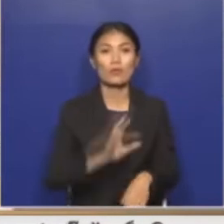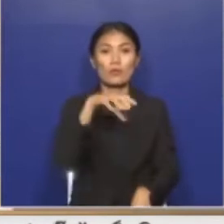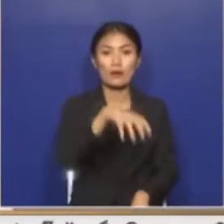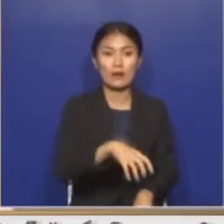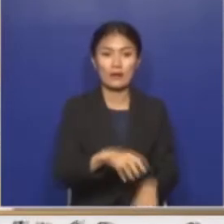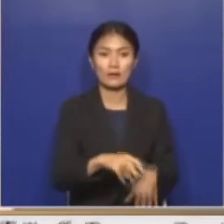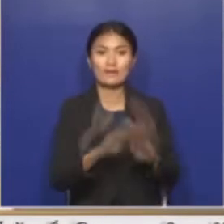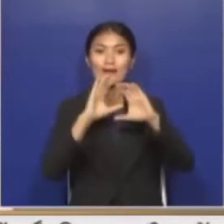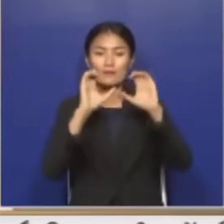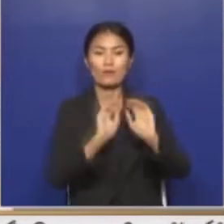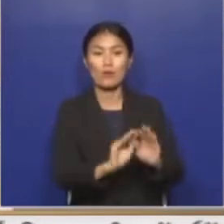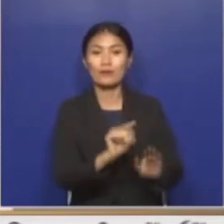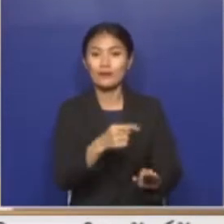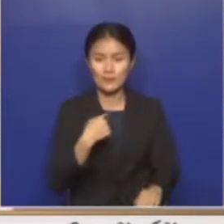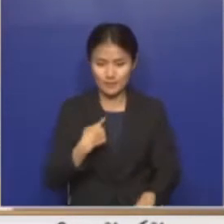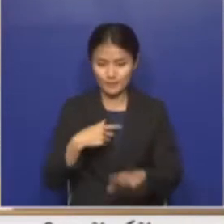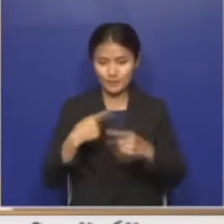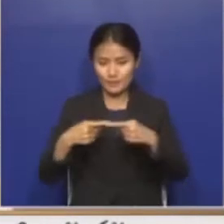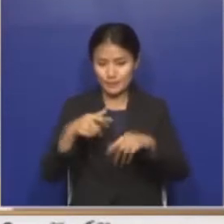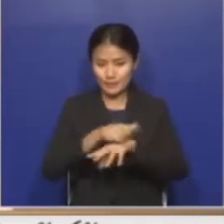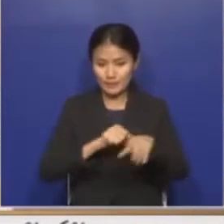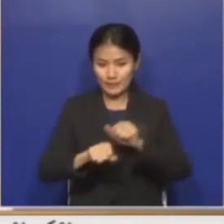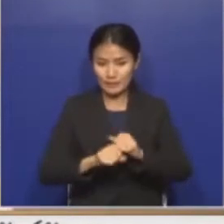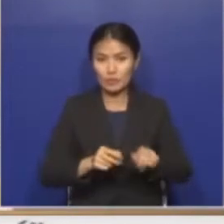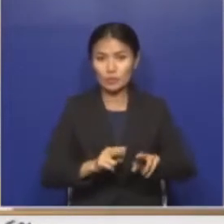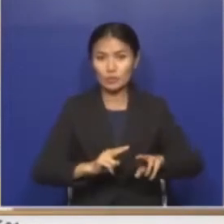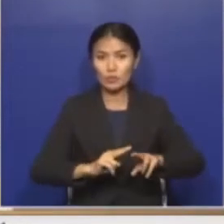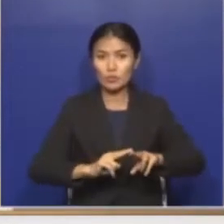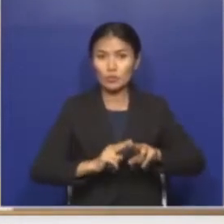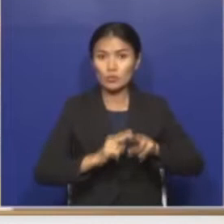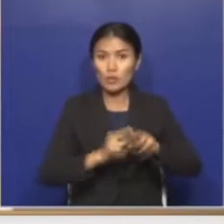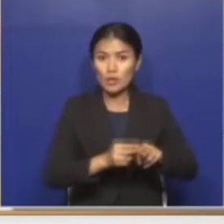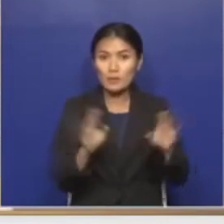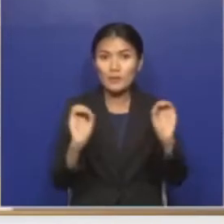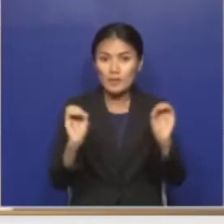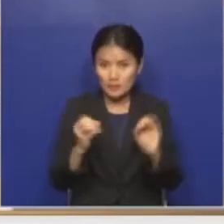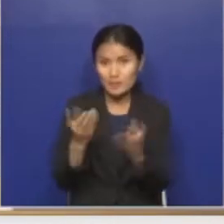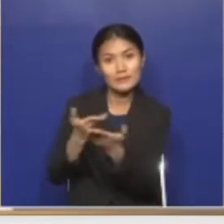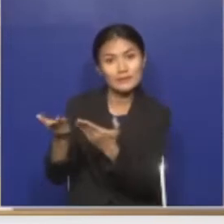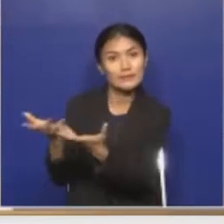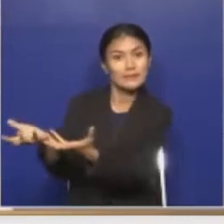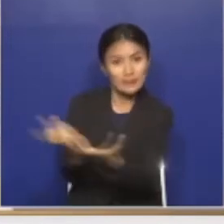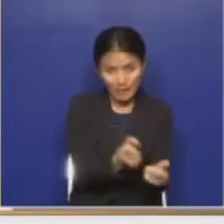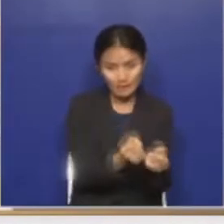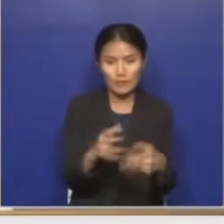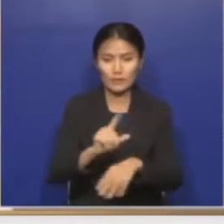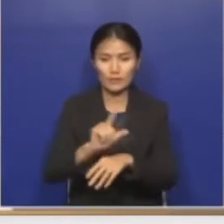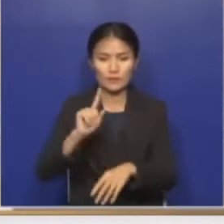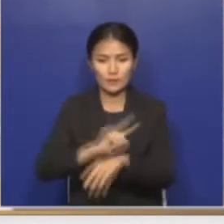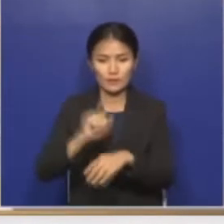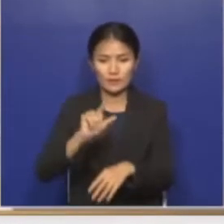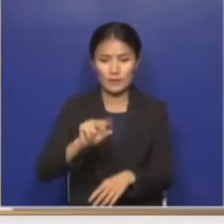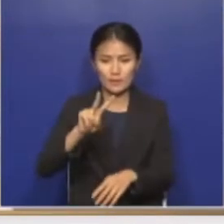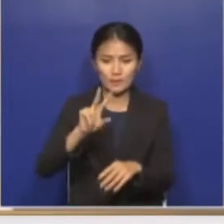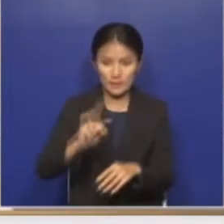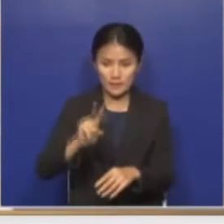เองก็ต้องไปซื้อมาองค์การคลังสินค้านะครับวันที่ 31สิงหาคมเนี่ยก็ไป